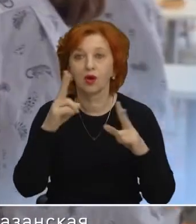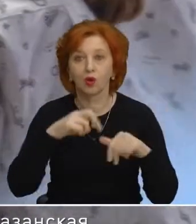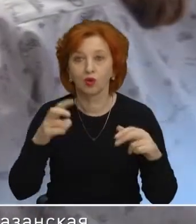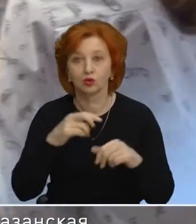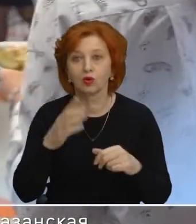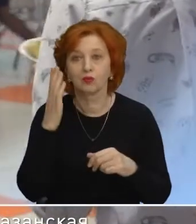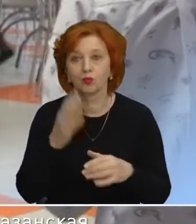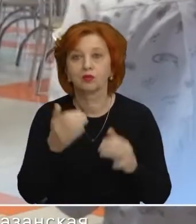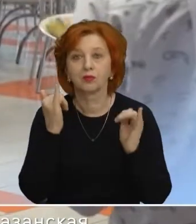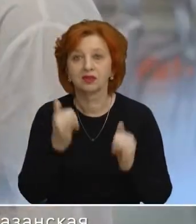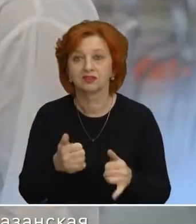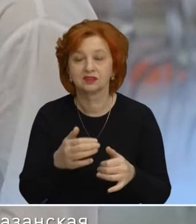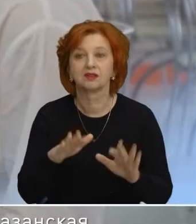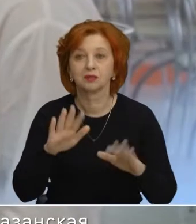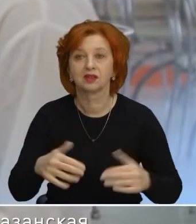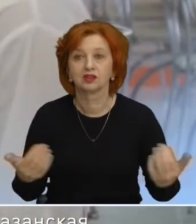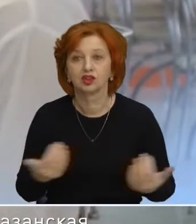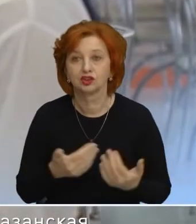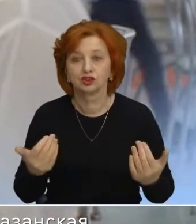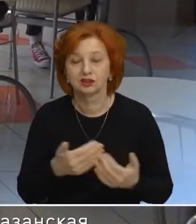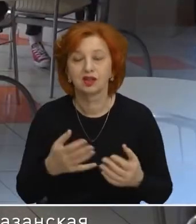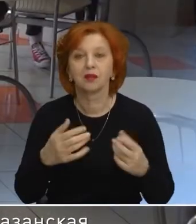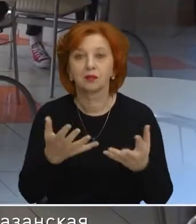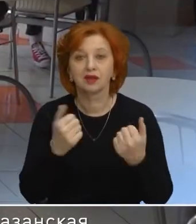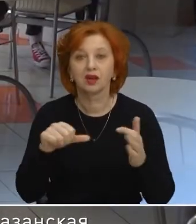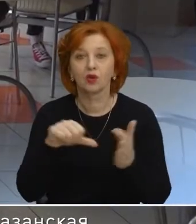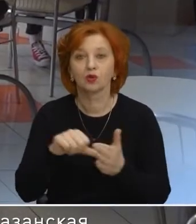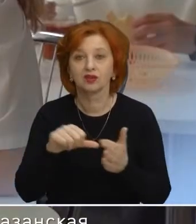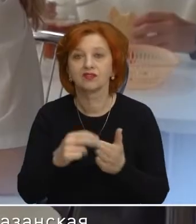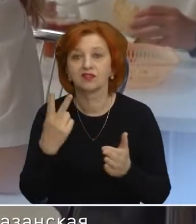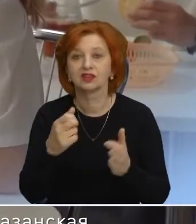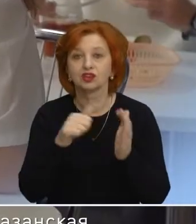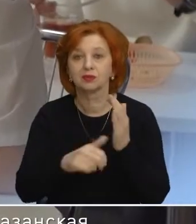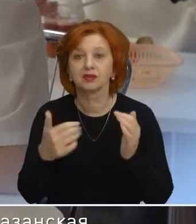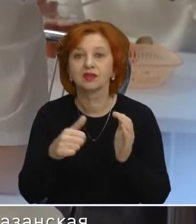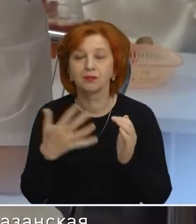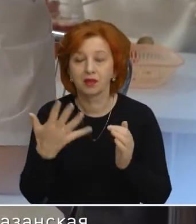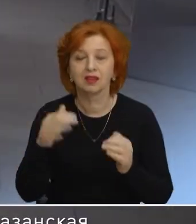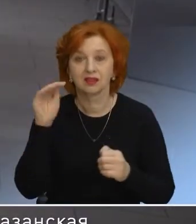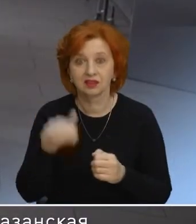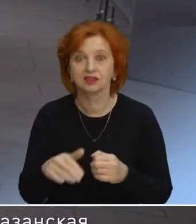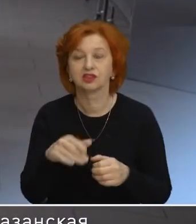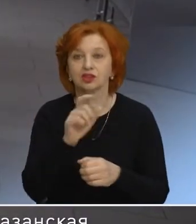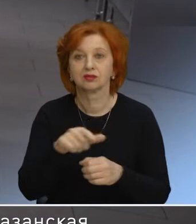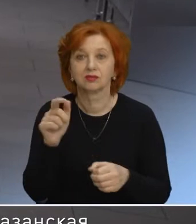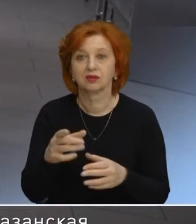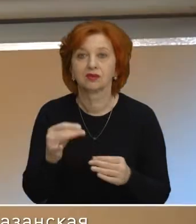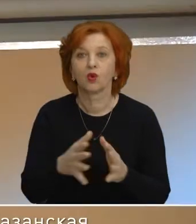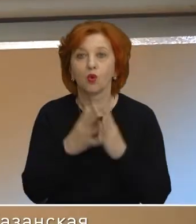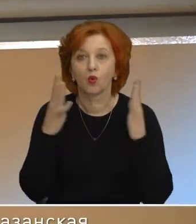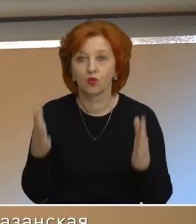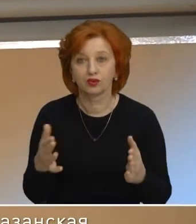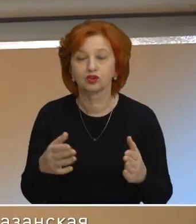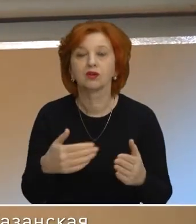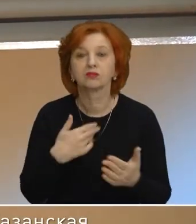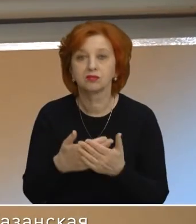учащихся подключились их родители. В мероприятиях приняли участие 265 тысяч человек и почти 100% выразили